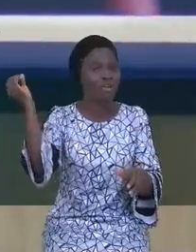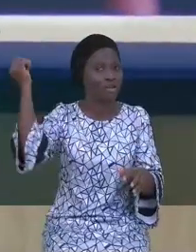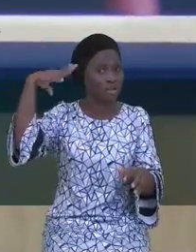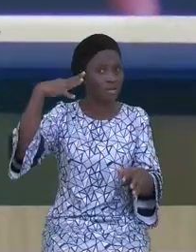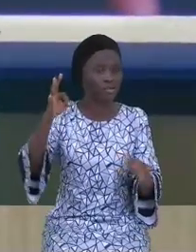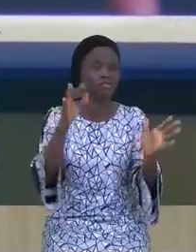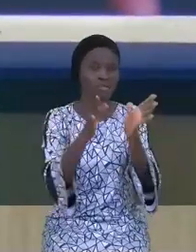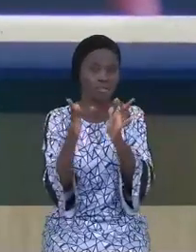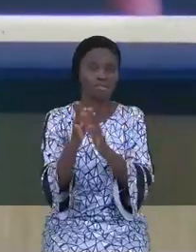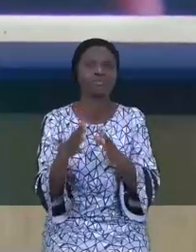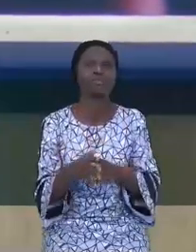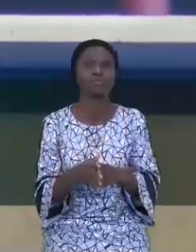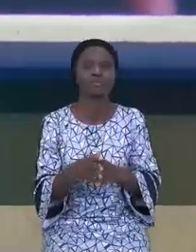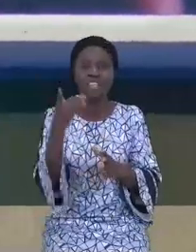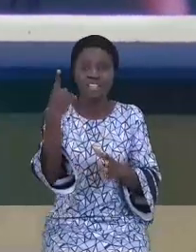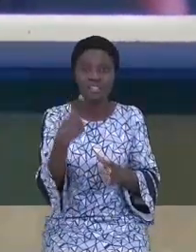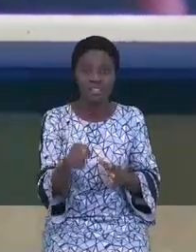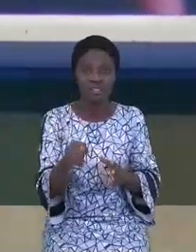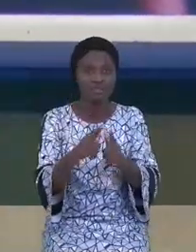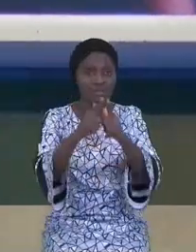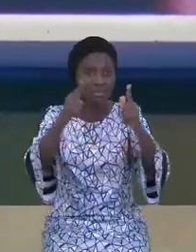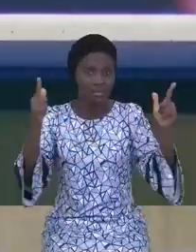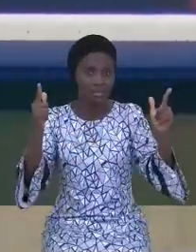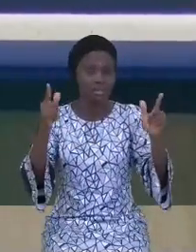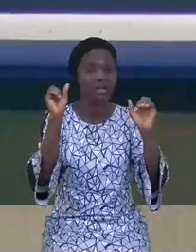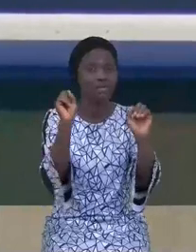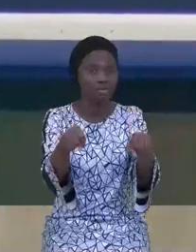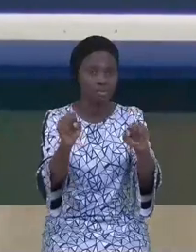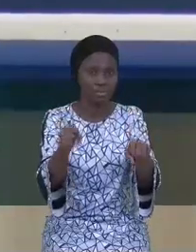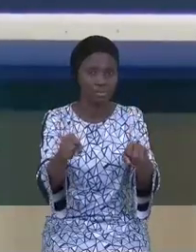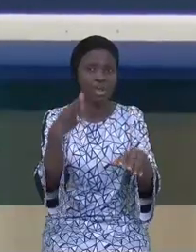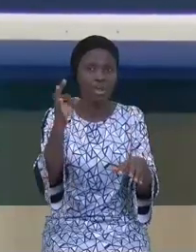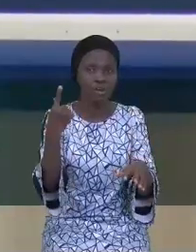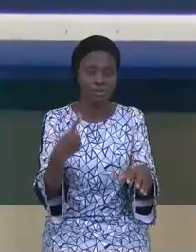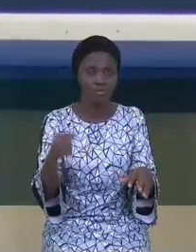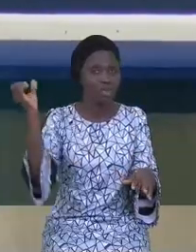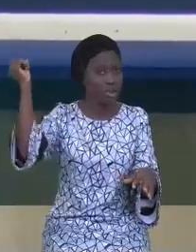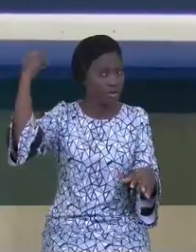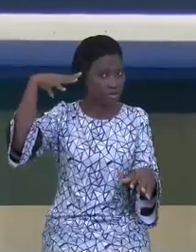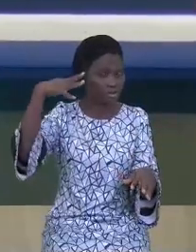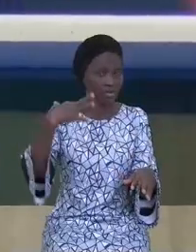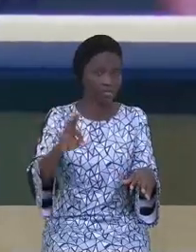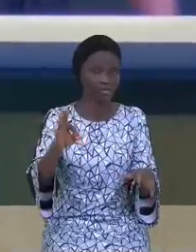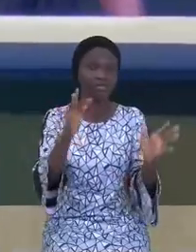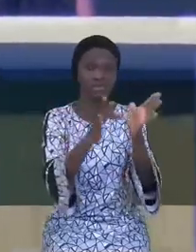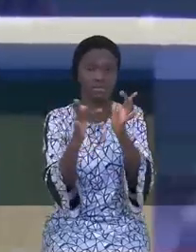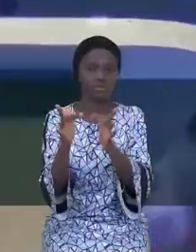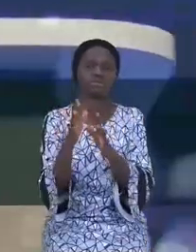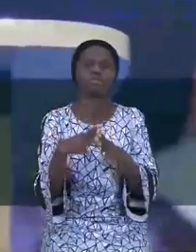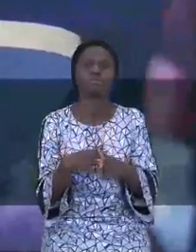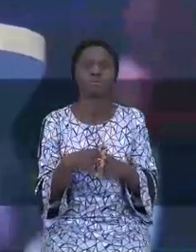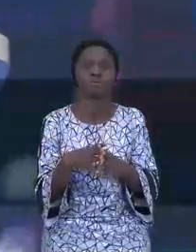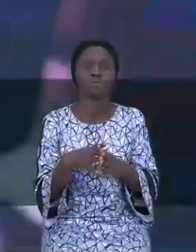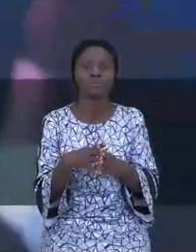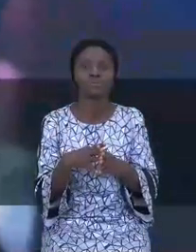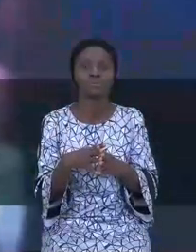grâce de Jésus ». Les grandes possibilités de la grâce de Jésus. Et